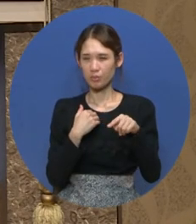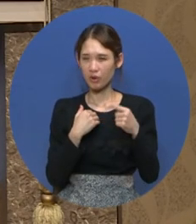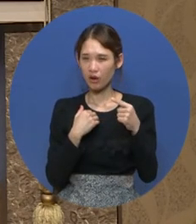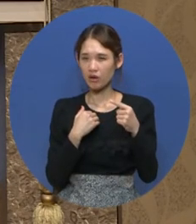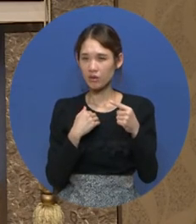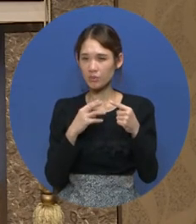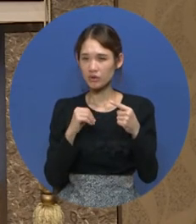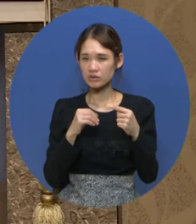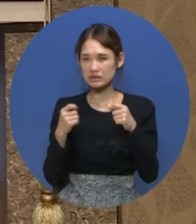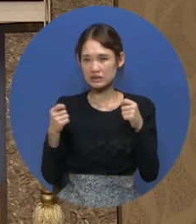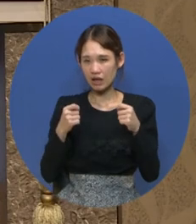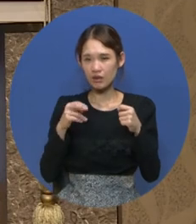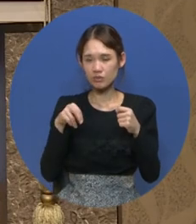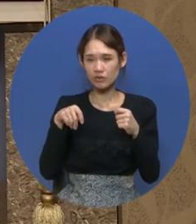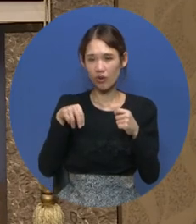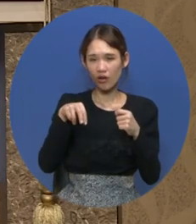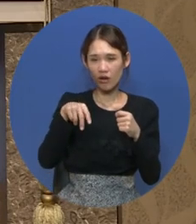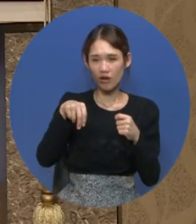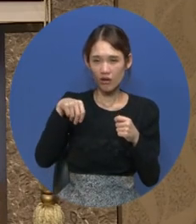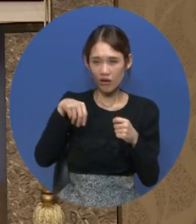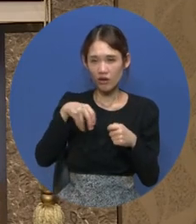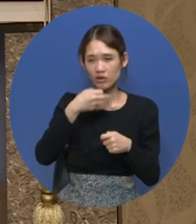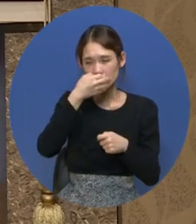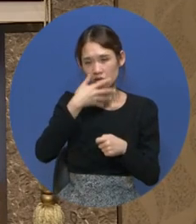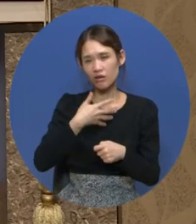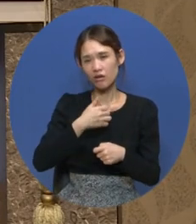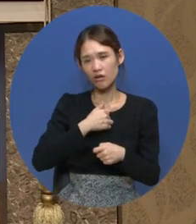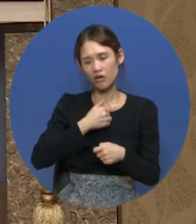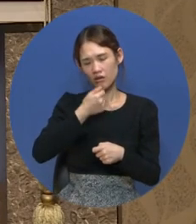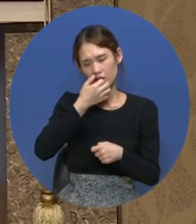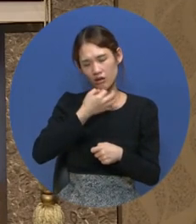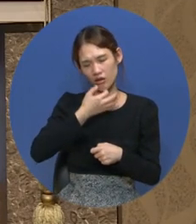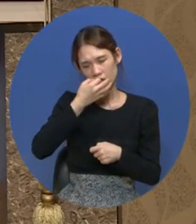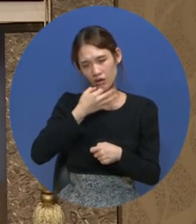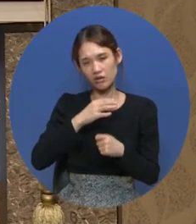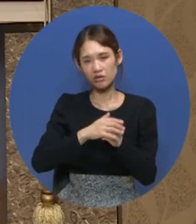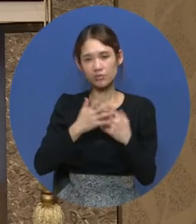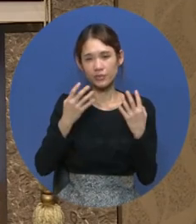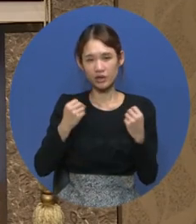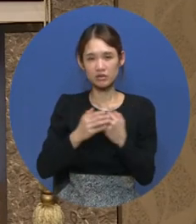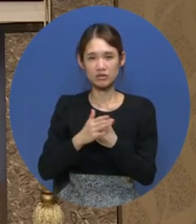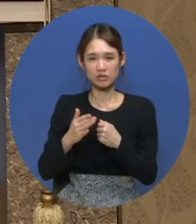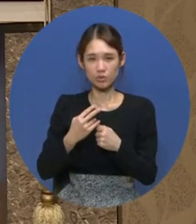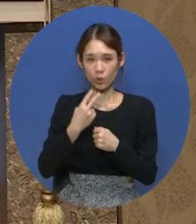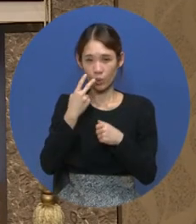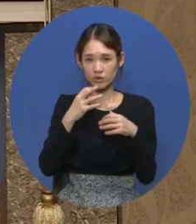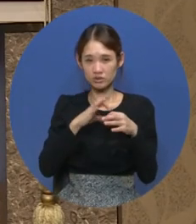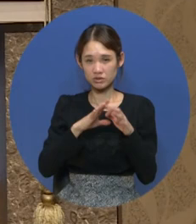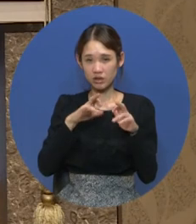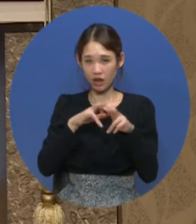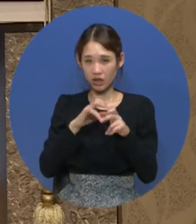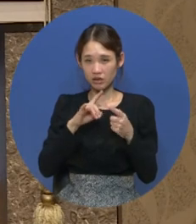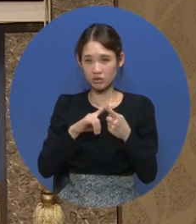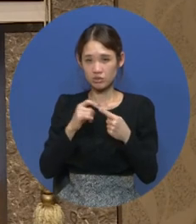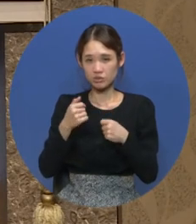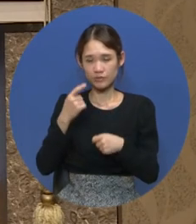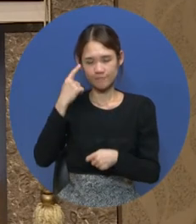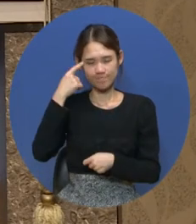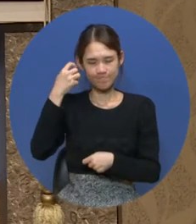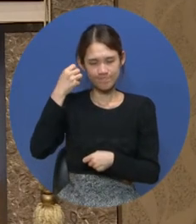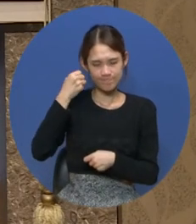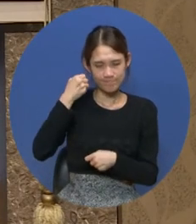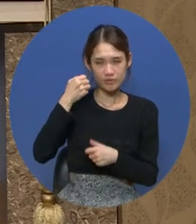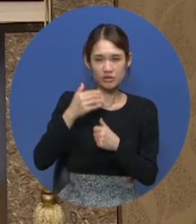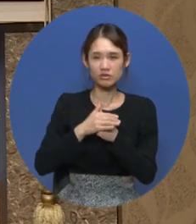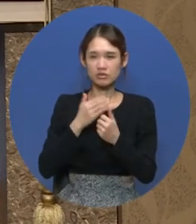100m 걷기도 심근 숨찬 장애인 작년 이라서 우리의 호흡 장애인들에 대한 것을 좀 인지를 잘